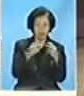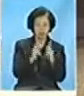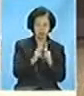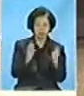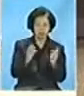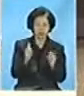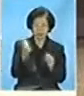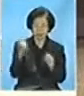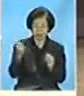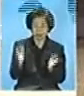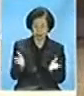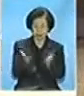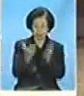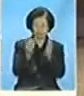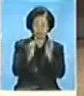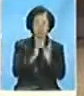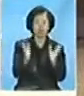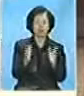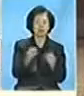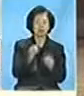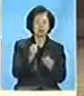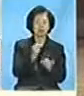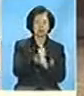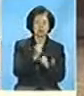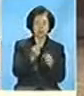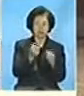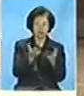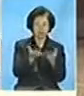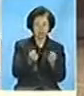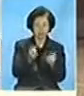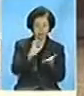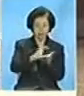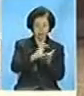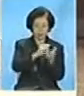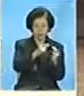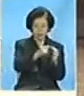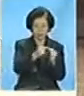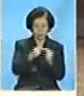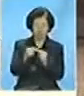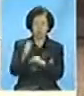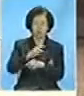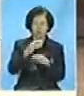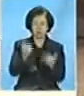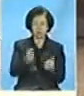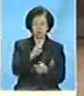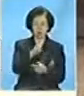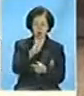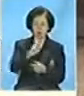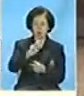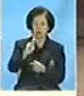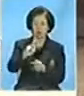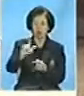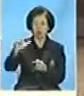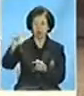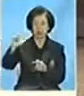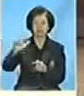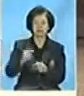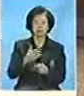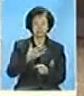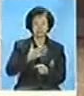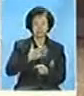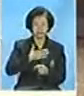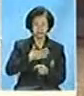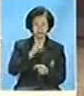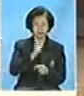นับสนุนเรามากมายทำให้เราได้งบประมาณต่อเนื่องณวันนี้200กว่าล้านบาทผมเป็นประธาน